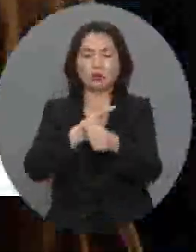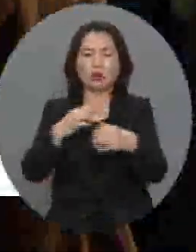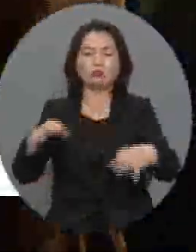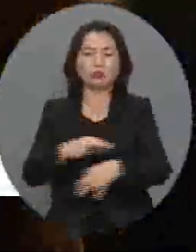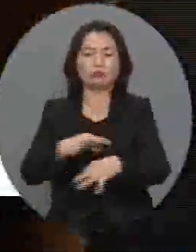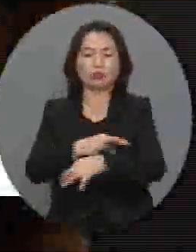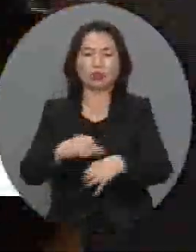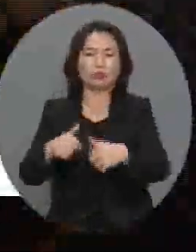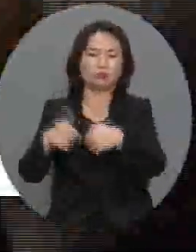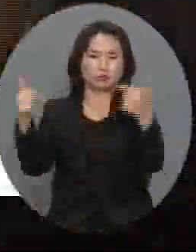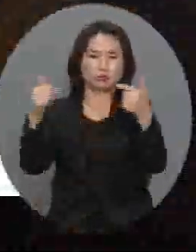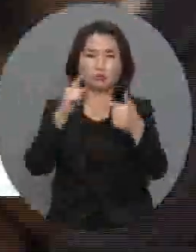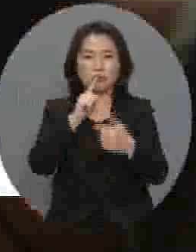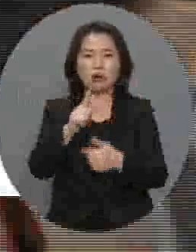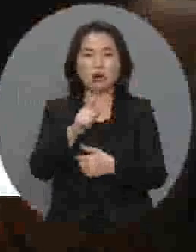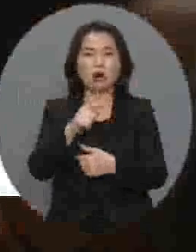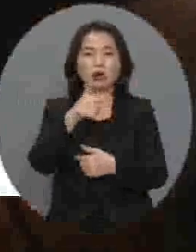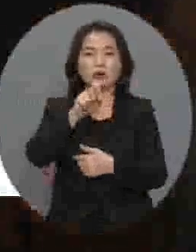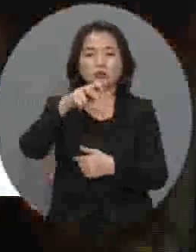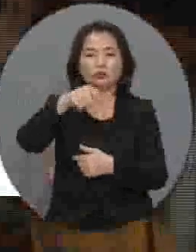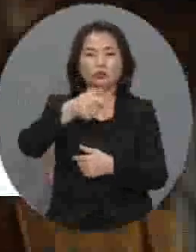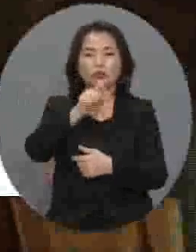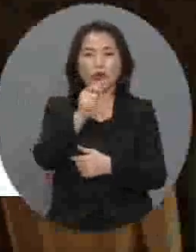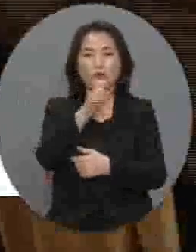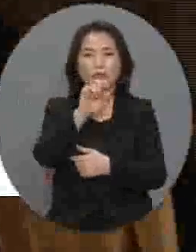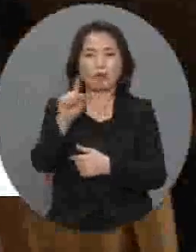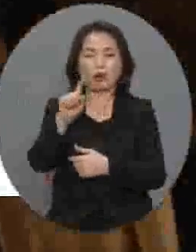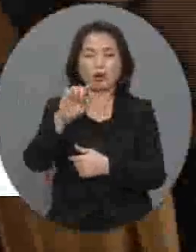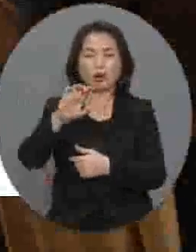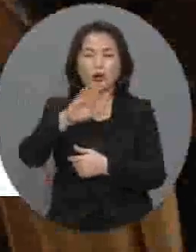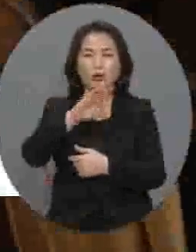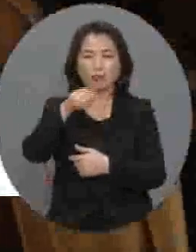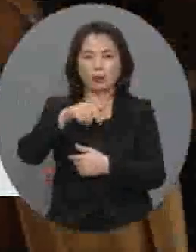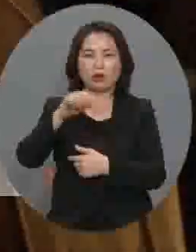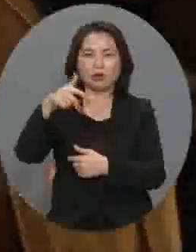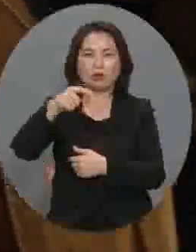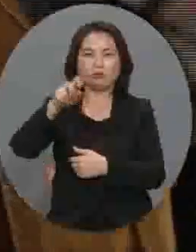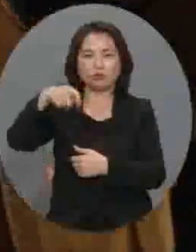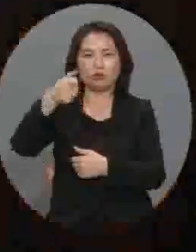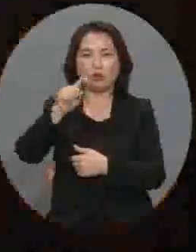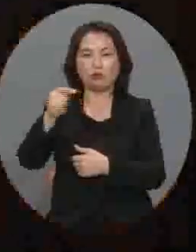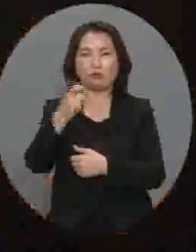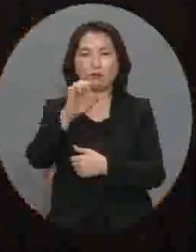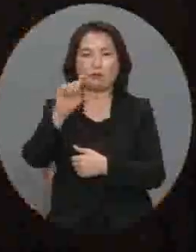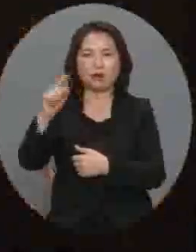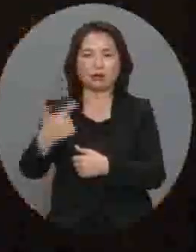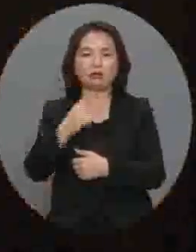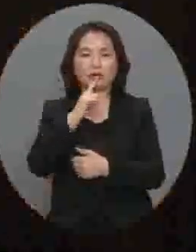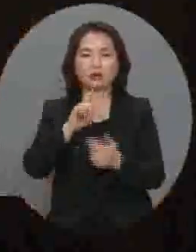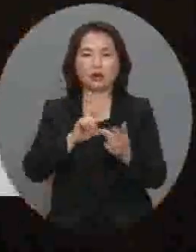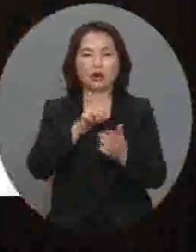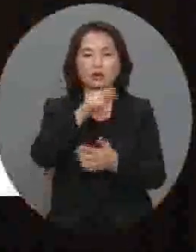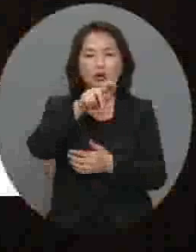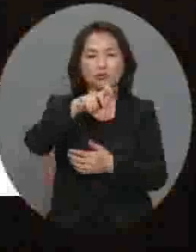완전히 판친다라는 뜻에 검수완박, 부패완판이라는 표현까지 썼습니다.